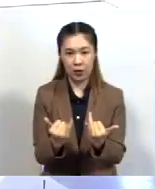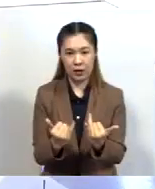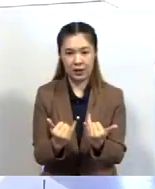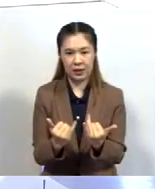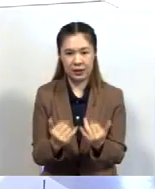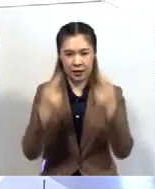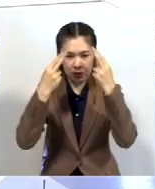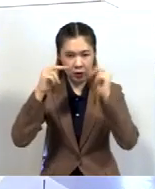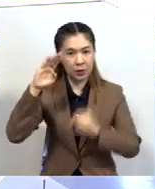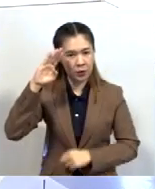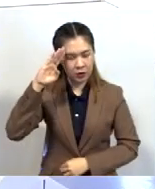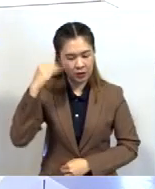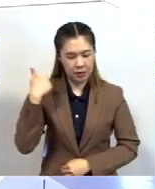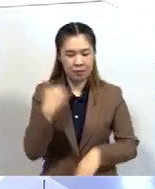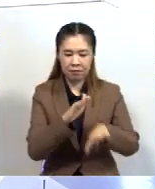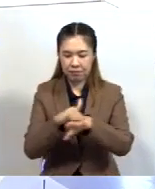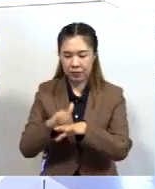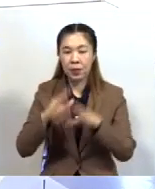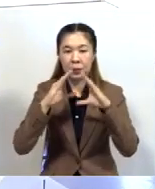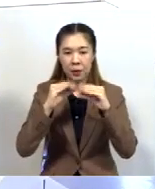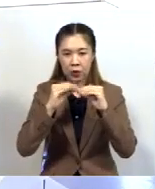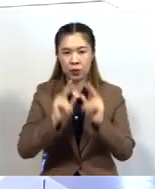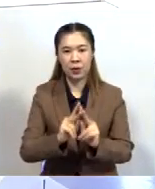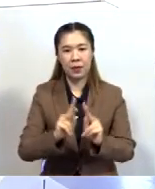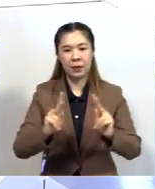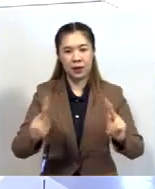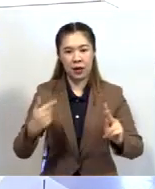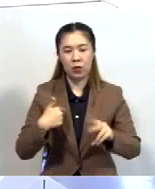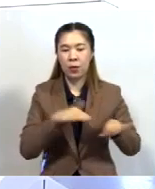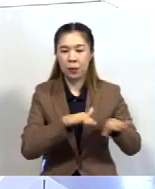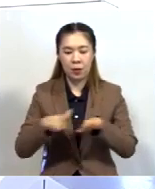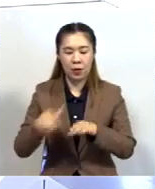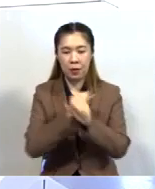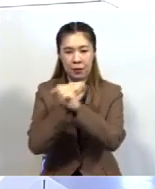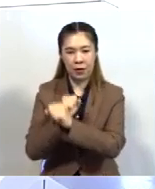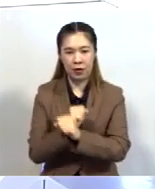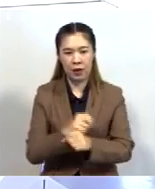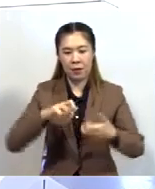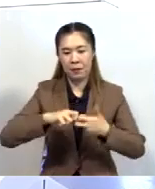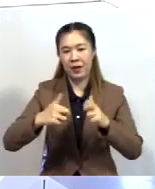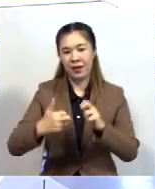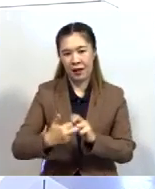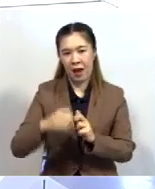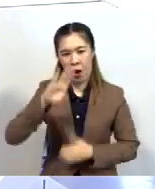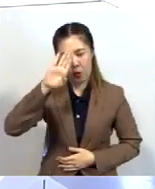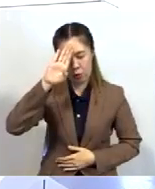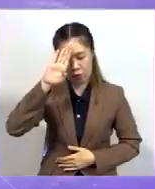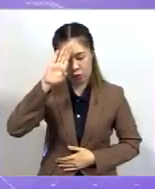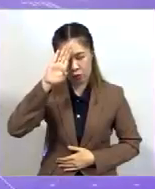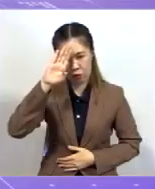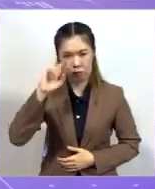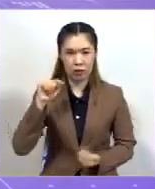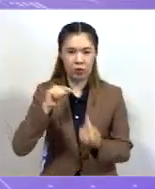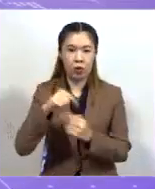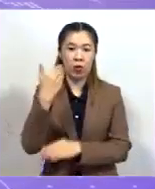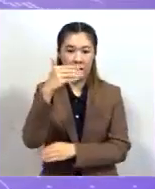นายกรัฐมนตรีก็มีการเรียกประชุมคณะกรรมการอำนวยการเตรียมความพร้อมป้องกันและแก้ไขปัญหาโรคติดต่ออุบัติใหม่แห่งชาติซึ่ง